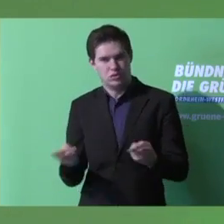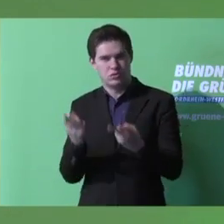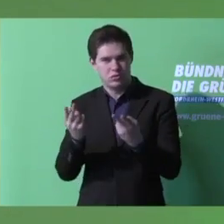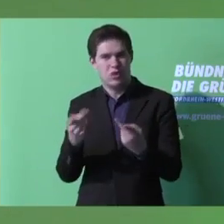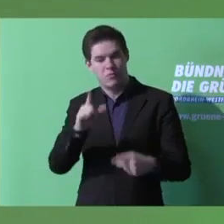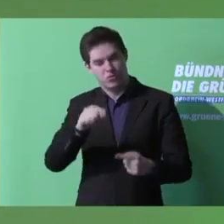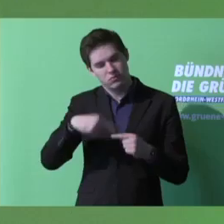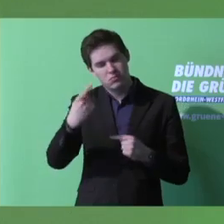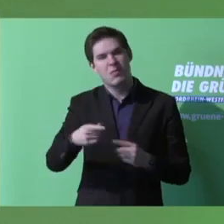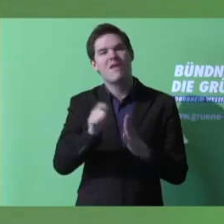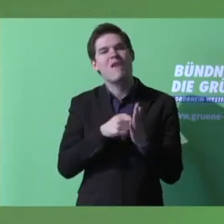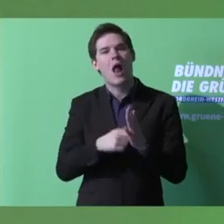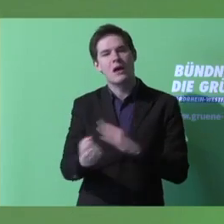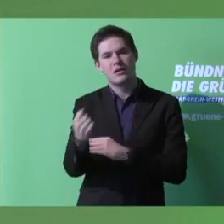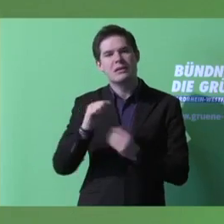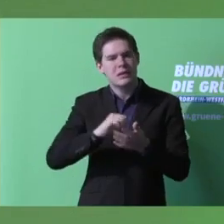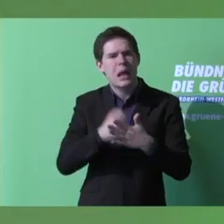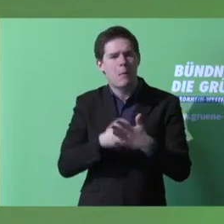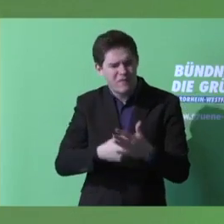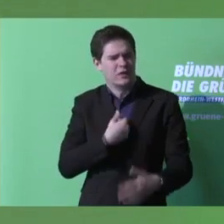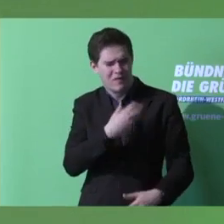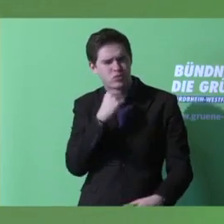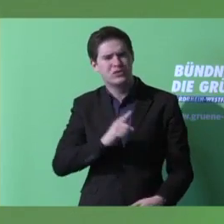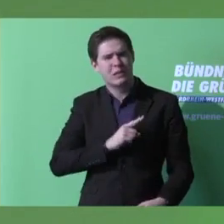Wahlkampf selbstbewusst rüberbringen.